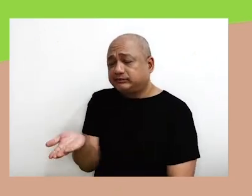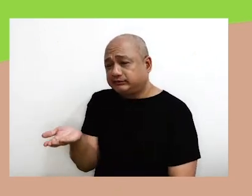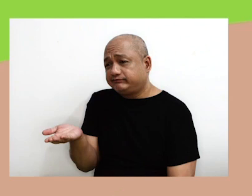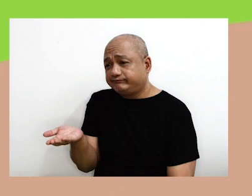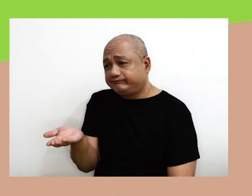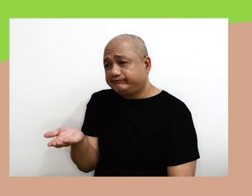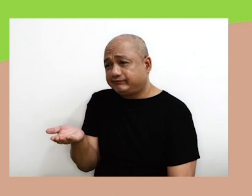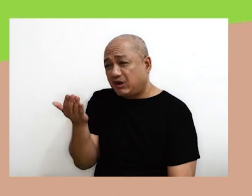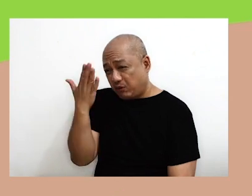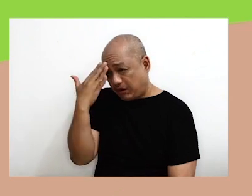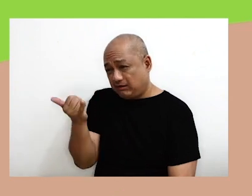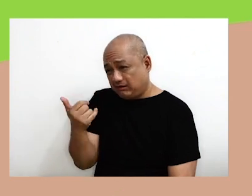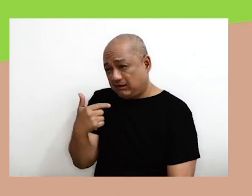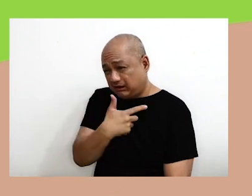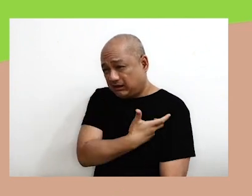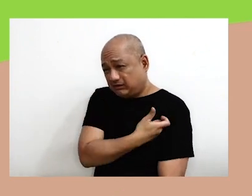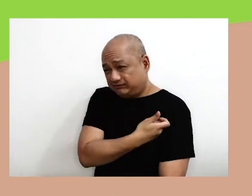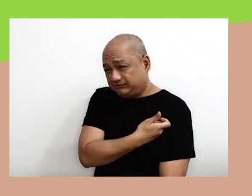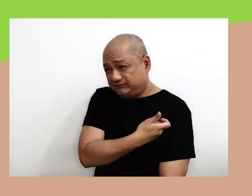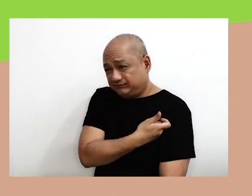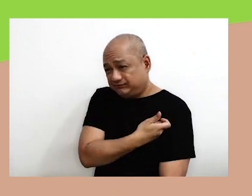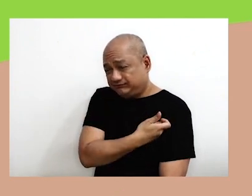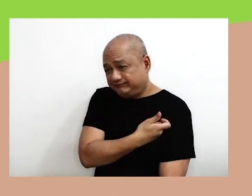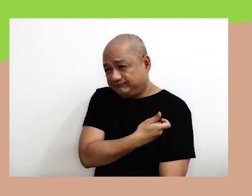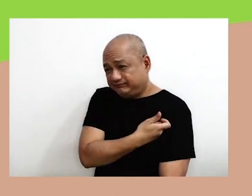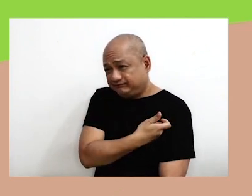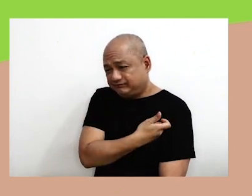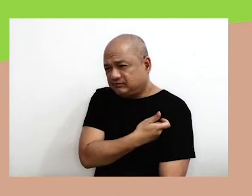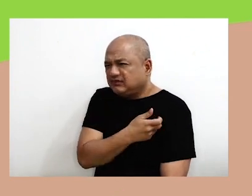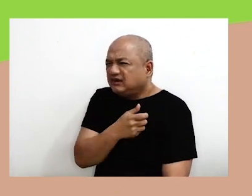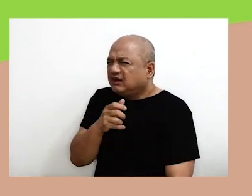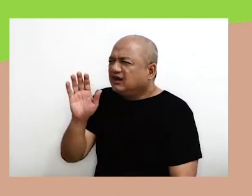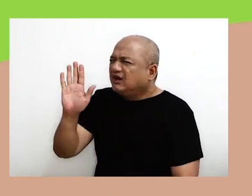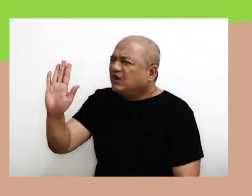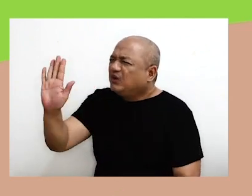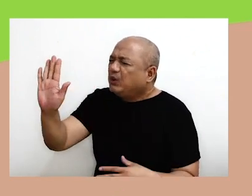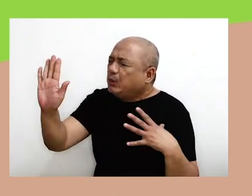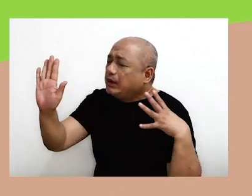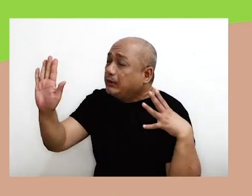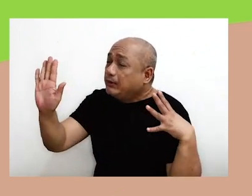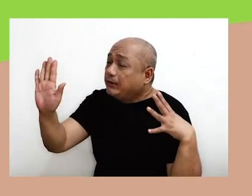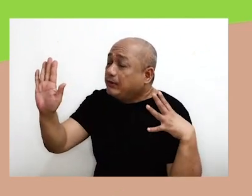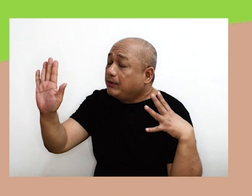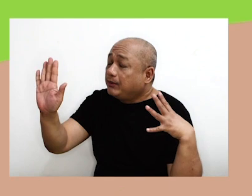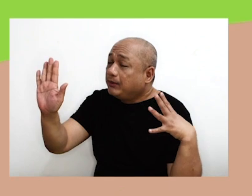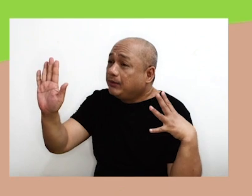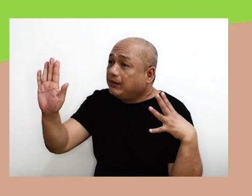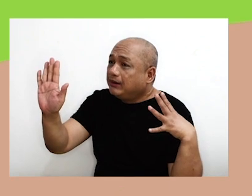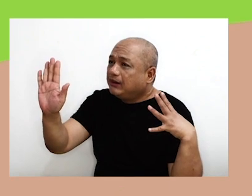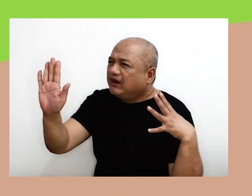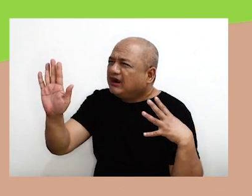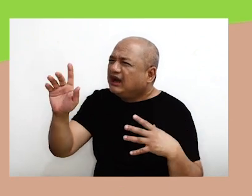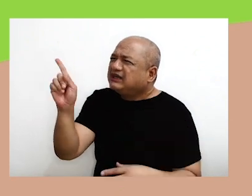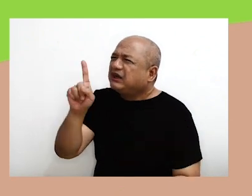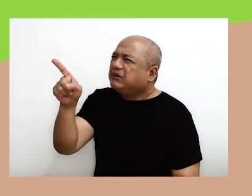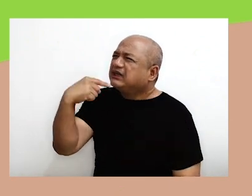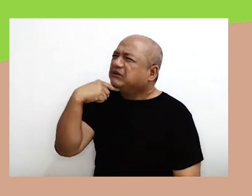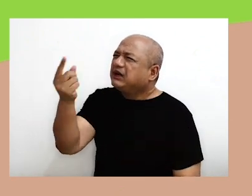magkasakit ako pagkatapos mabakunahan. O mas malala pa, baka mamatay ako dahil